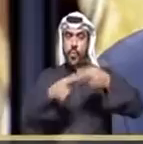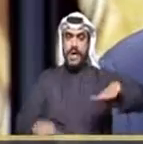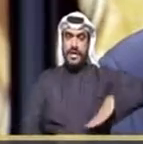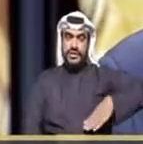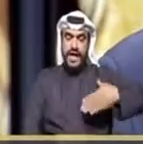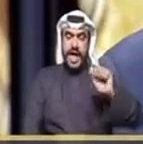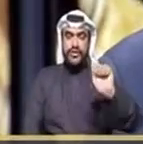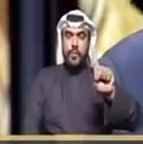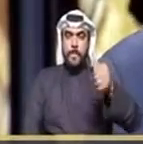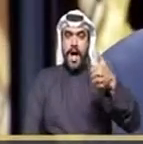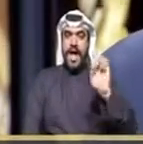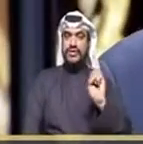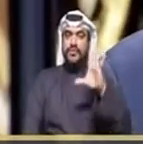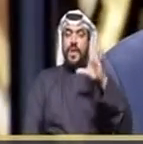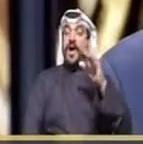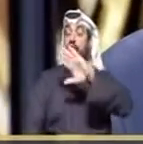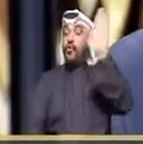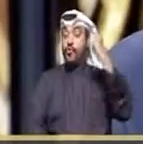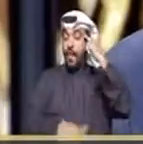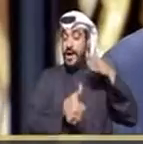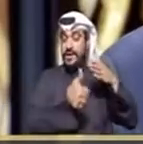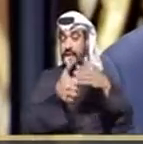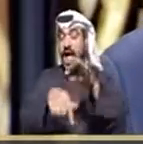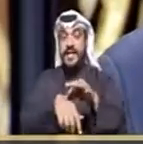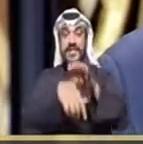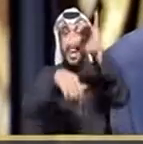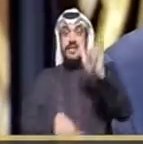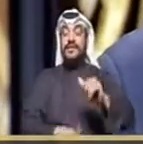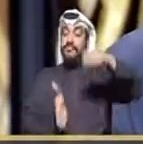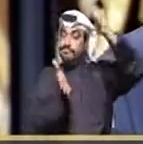أمير دولة الكويت القائد الإنساني اللي تم طبعا